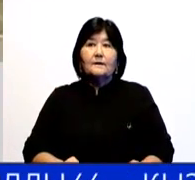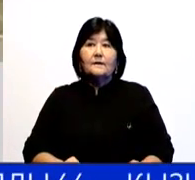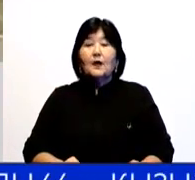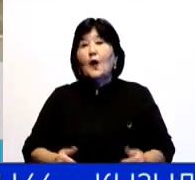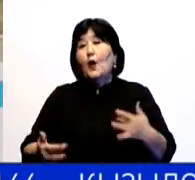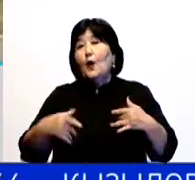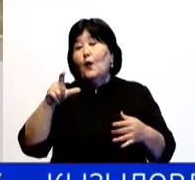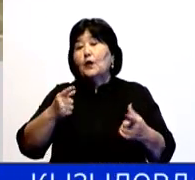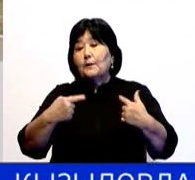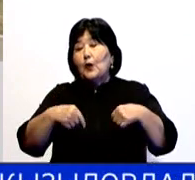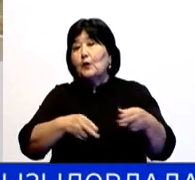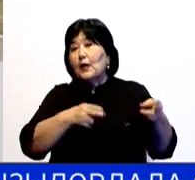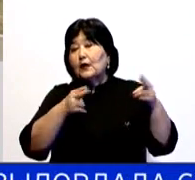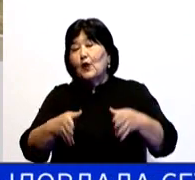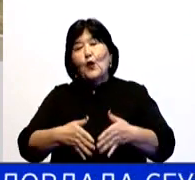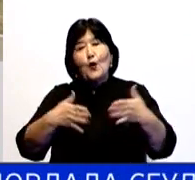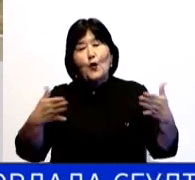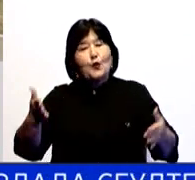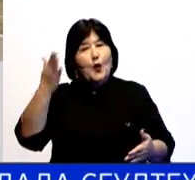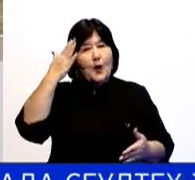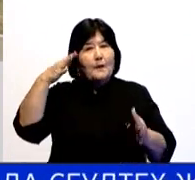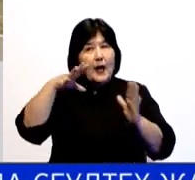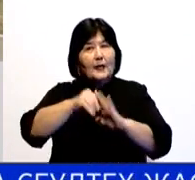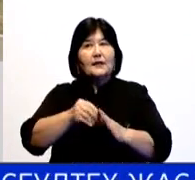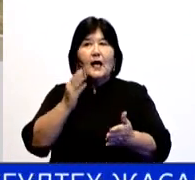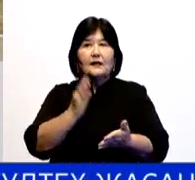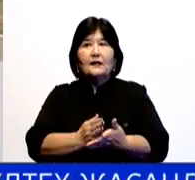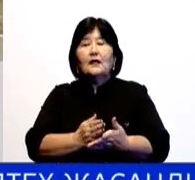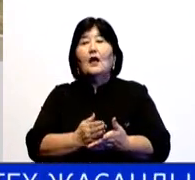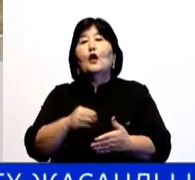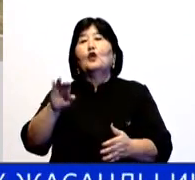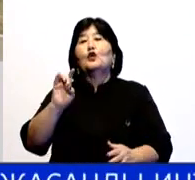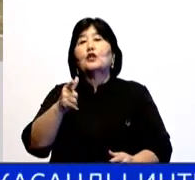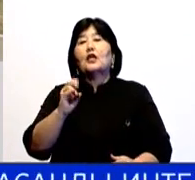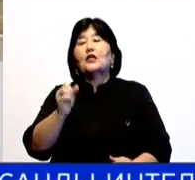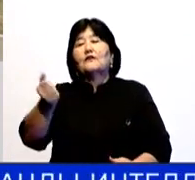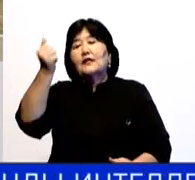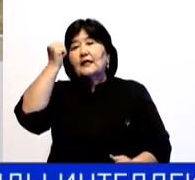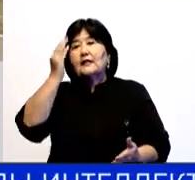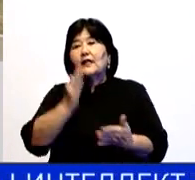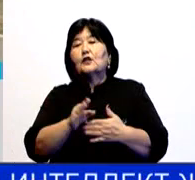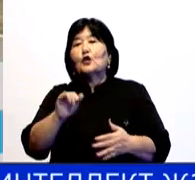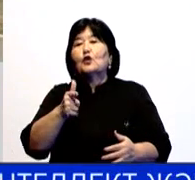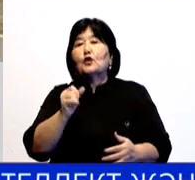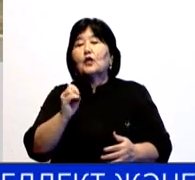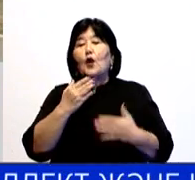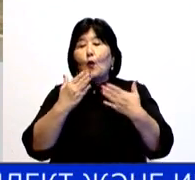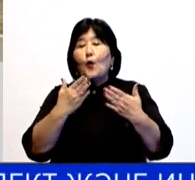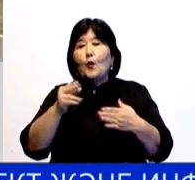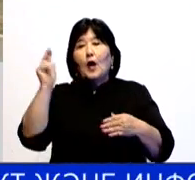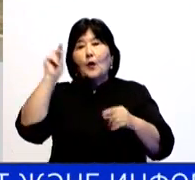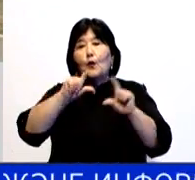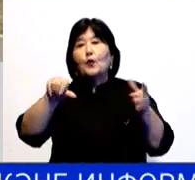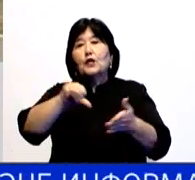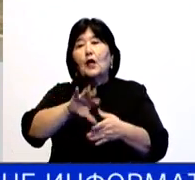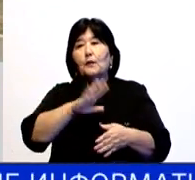Өнерпаздар ұйымының келуінде үлкен бір мән жатыр, мағына жатыр, Жүргеновтің ізі қалған, Жүргеновтің оқыған осында оқу орны болған